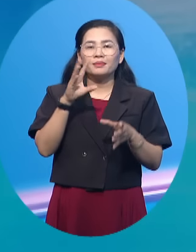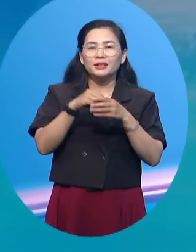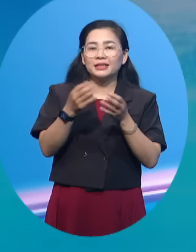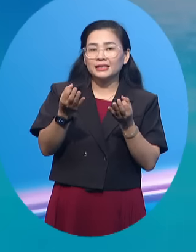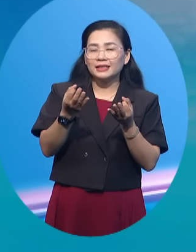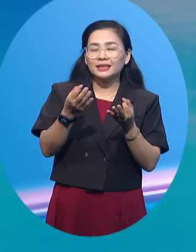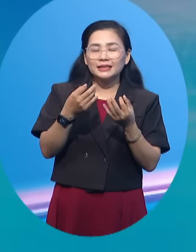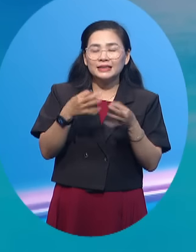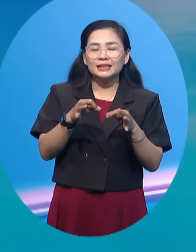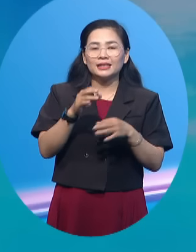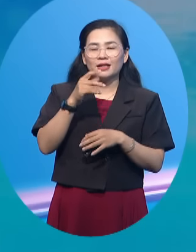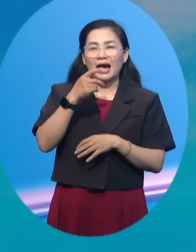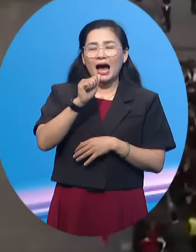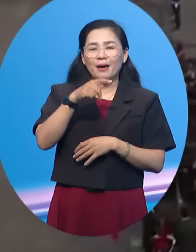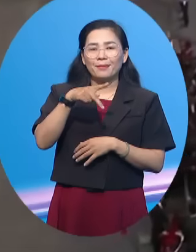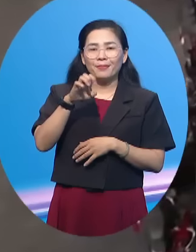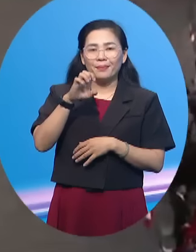thức Peru.